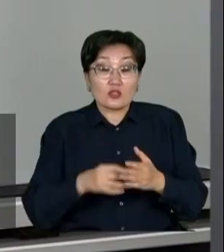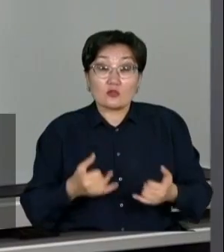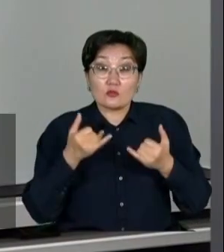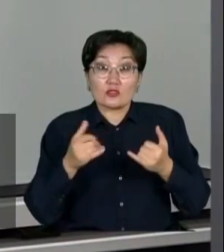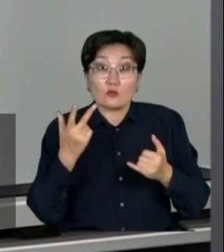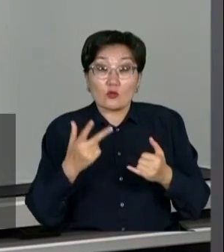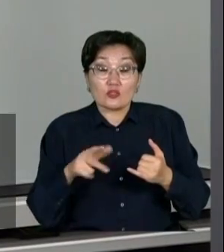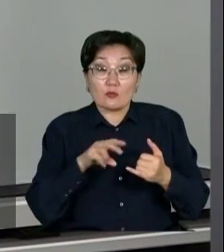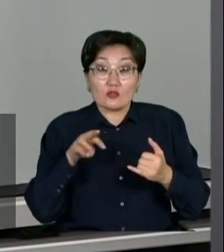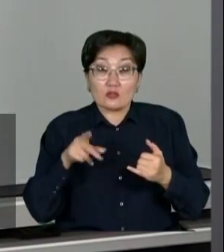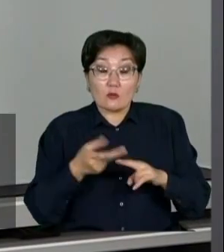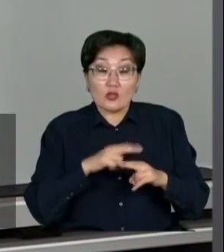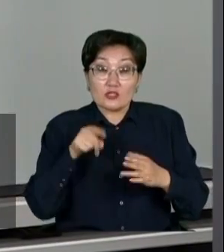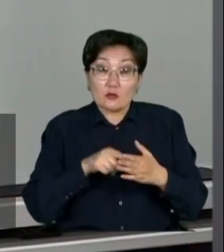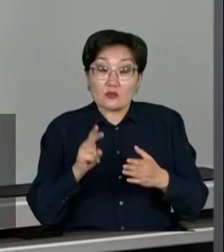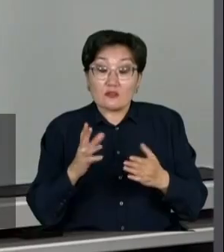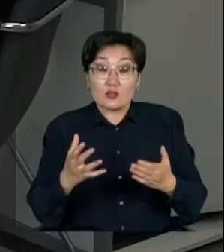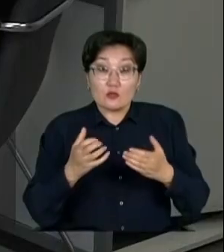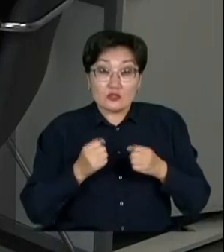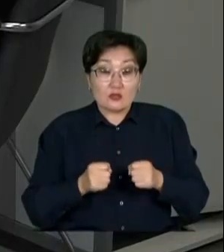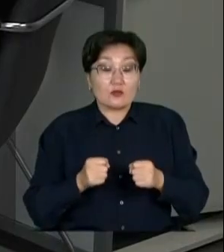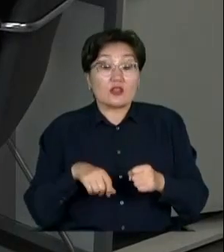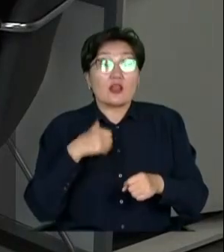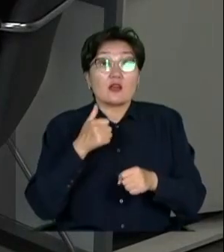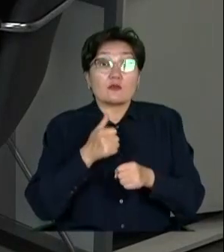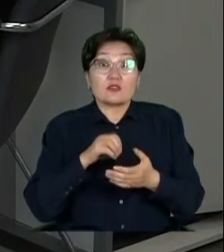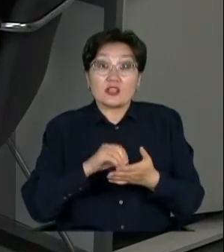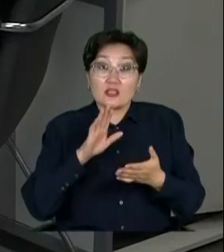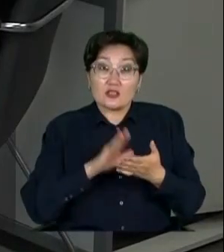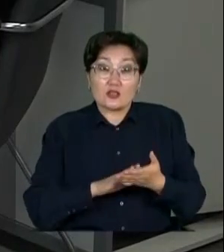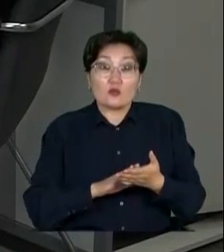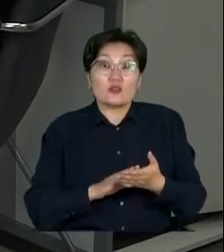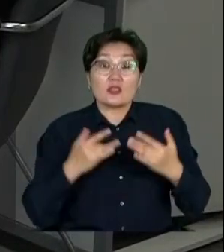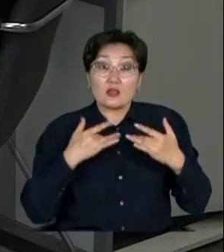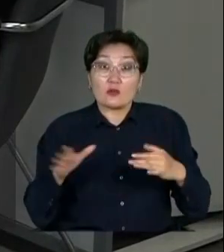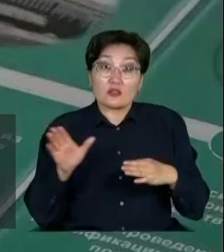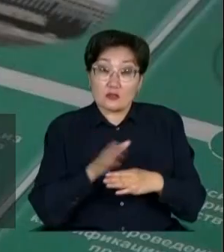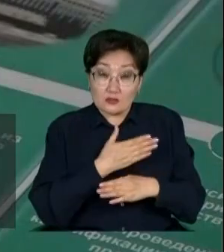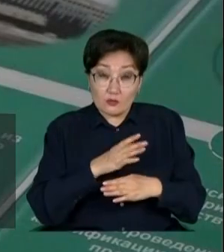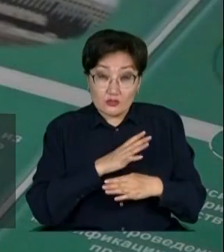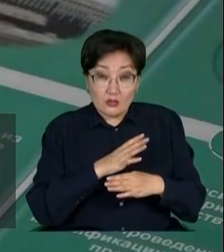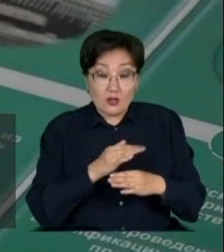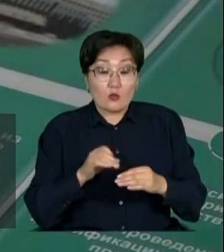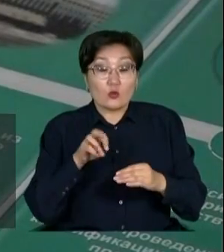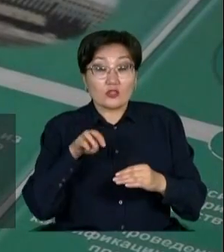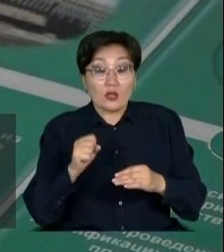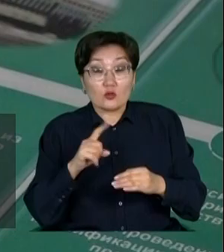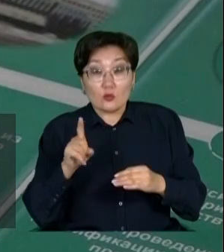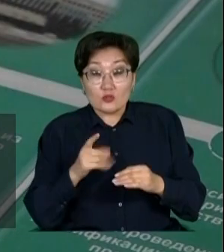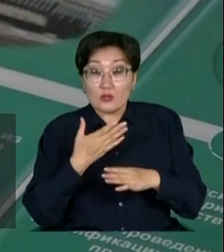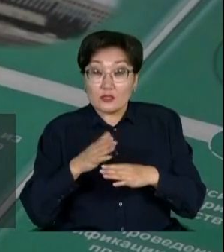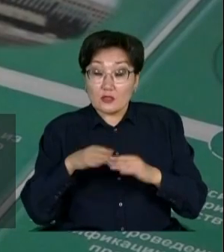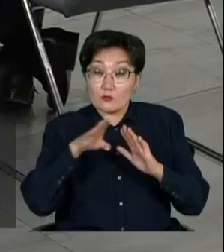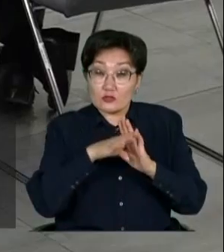үшін 30 миллион. Бұл қала пәтер алатындарға қойылатын тіркеу талабы алынып тасталады. Осы тұста айта кетейік, отау және наурыз